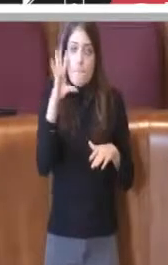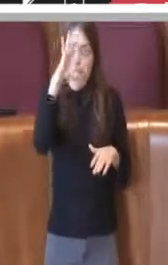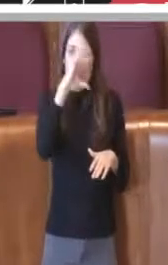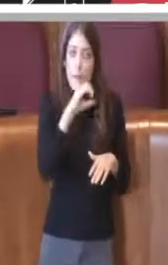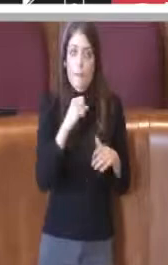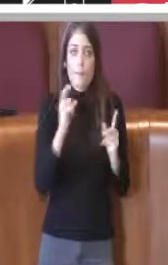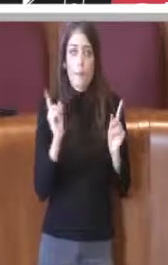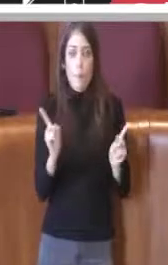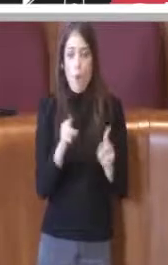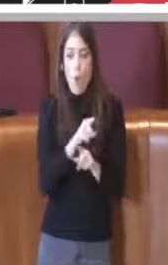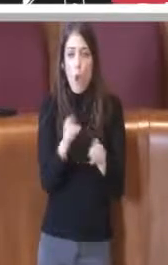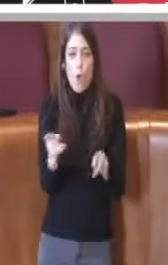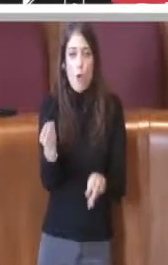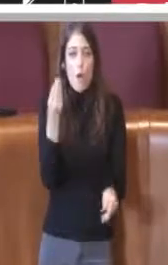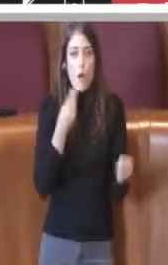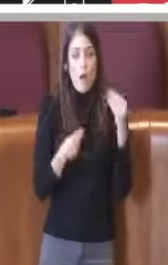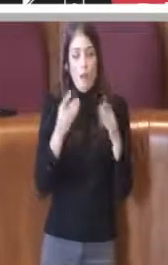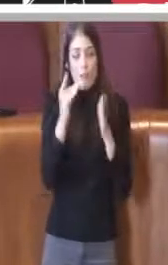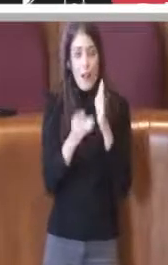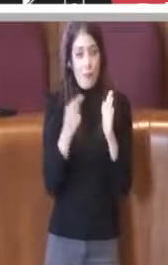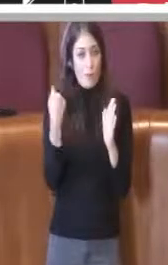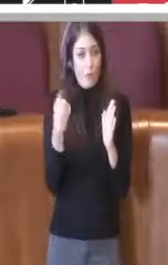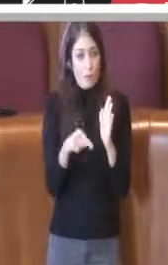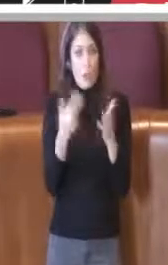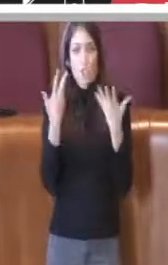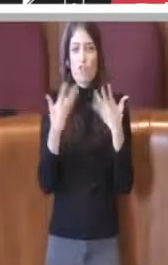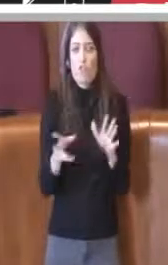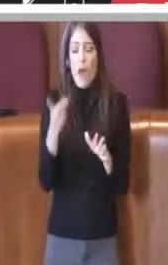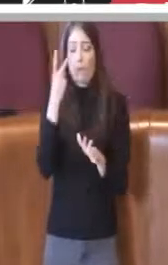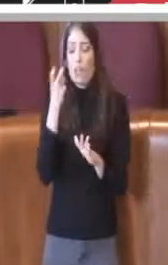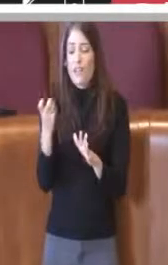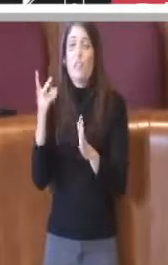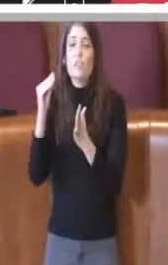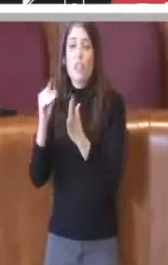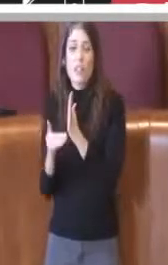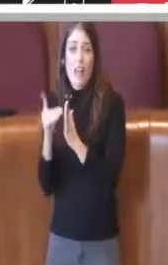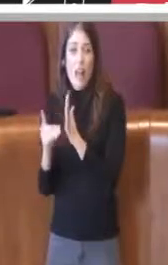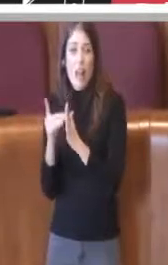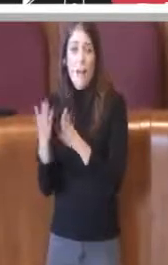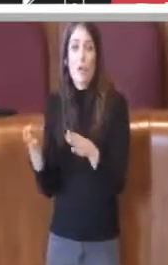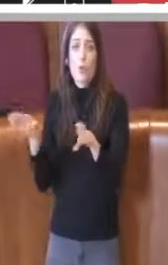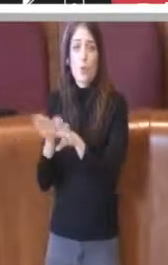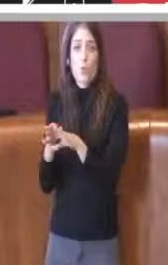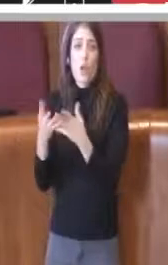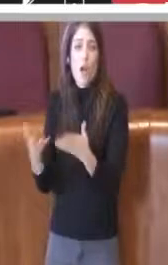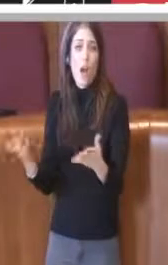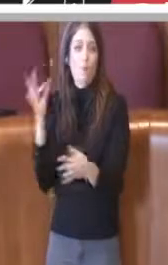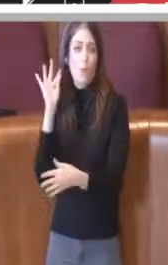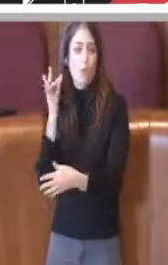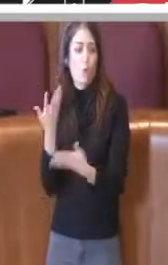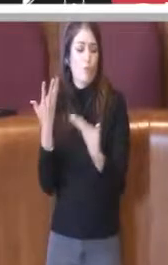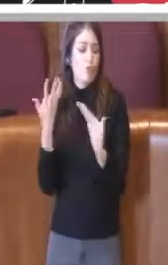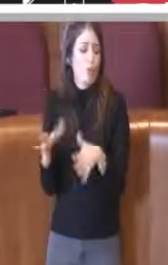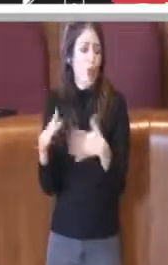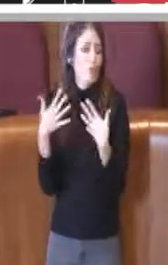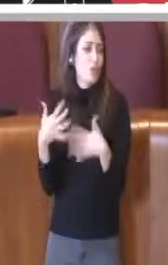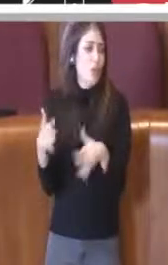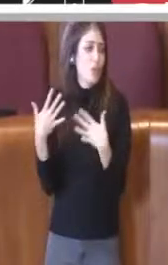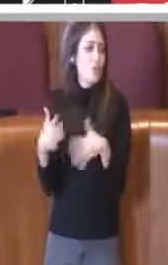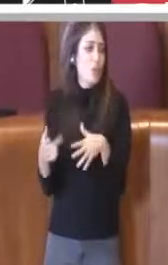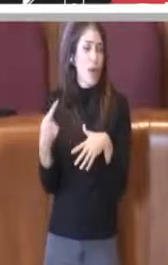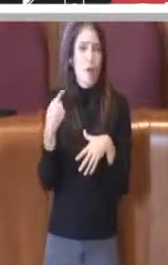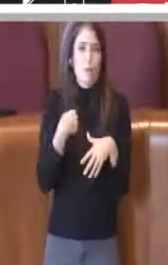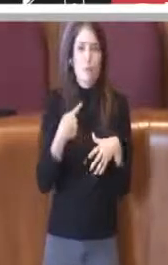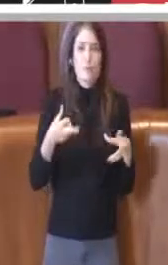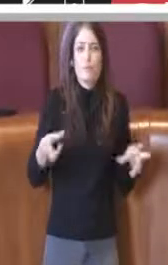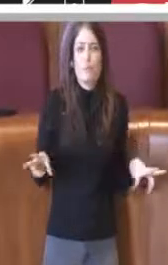chiedono con questa delibera già è previsto nella delibera ti chiusura dei campi rom che lo ripeto non è